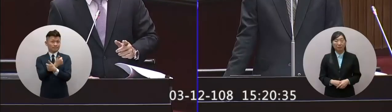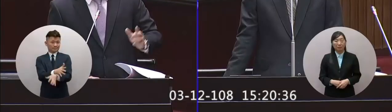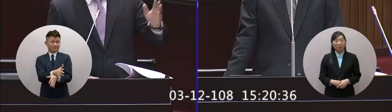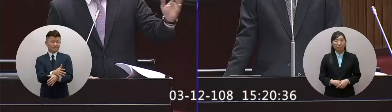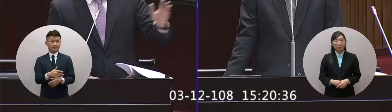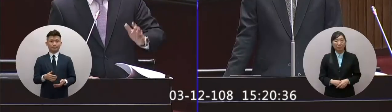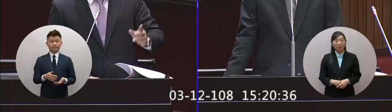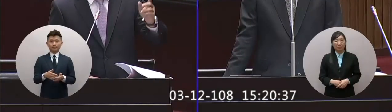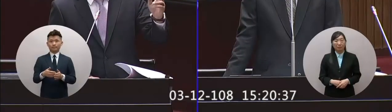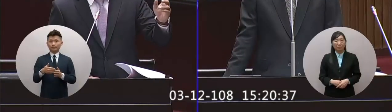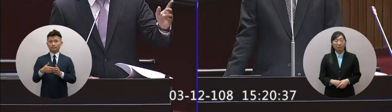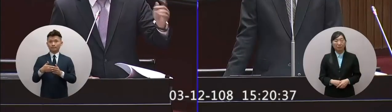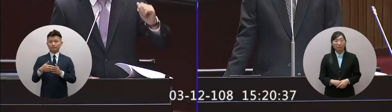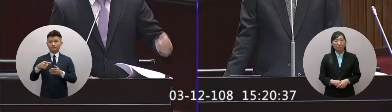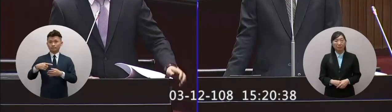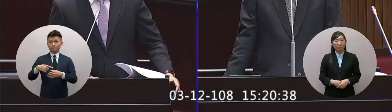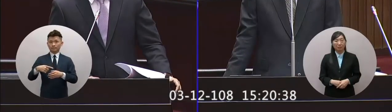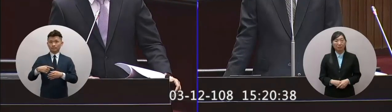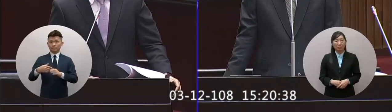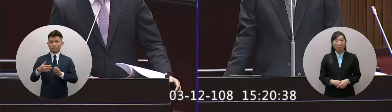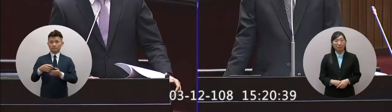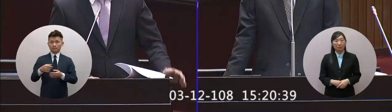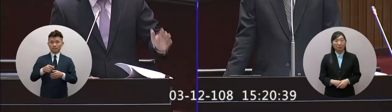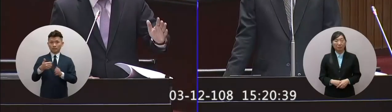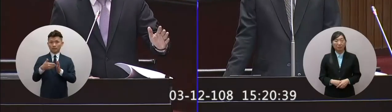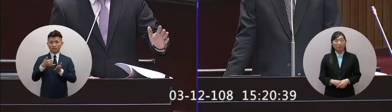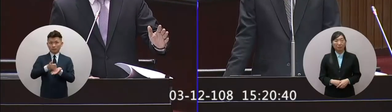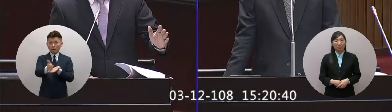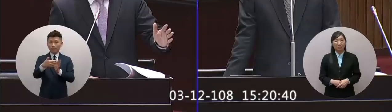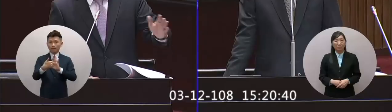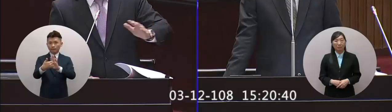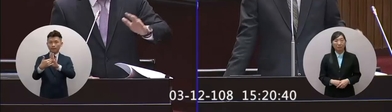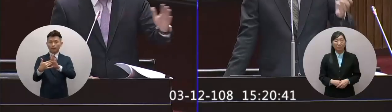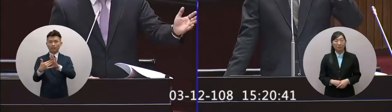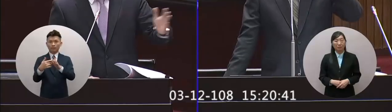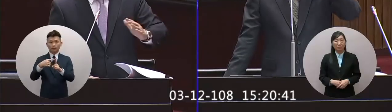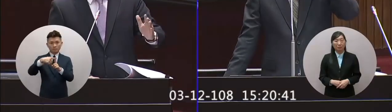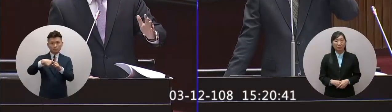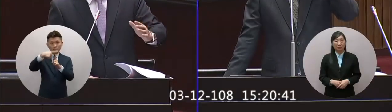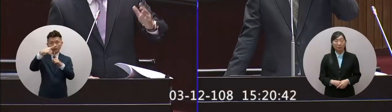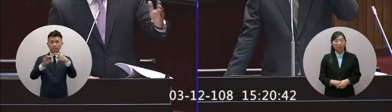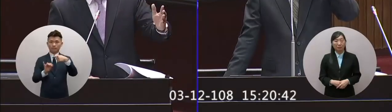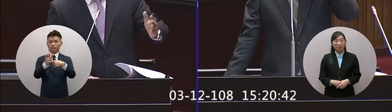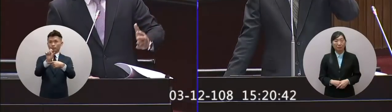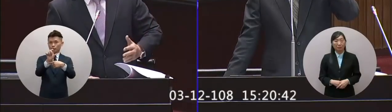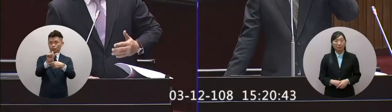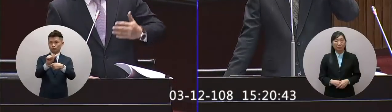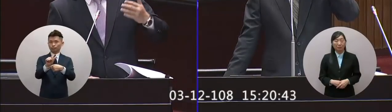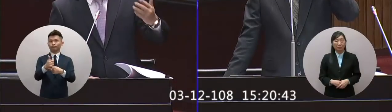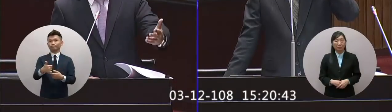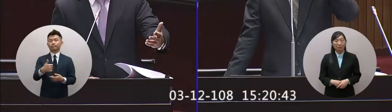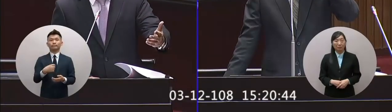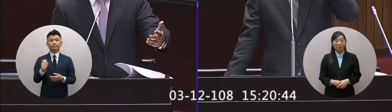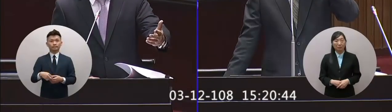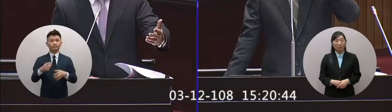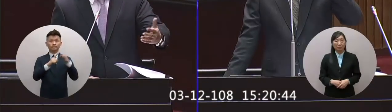抗滑标线就是全国第一个提升到65%，确实有效。比较前后，另外像公车